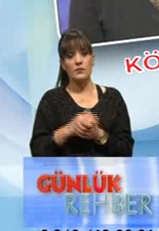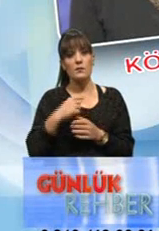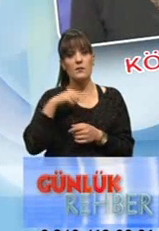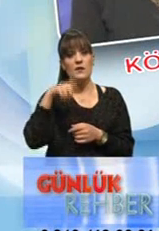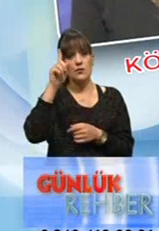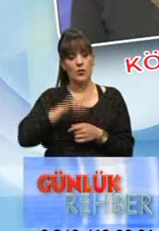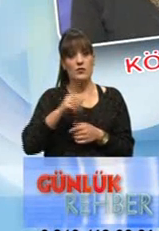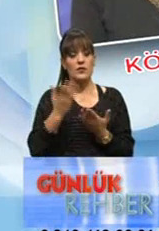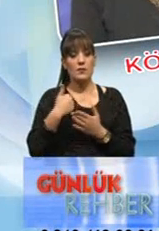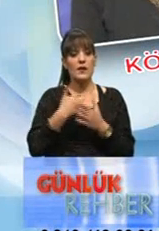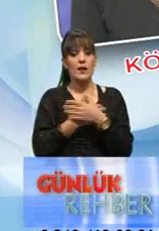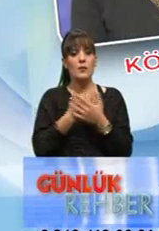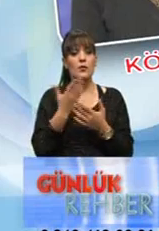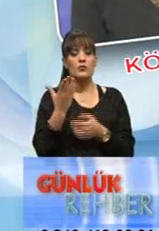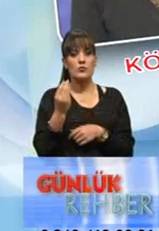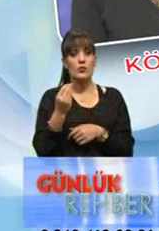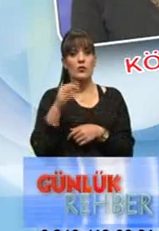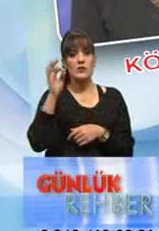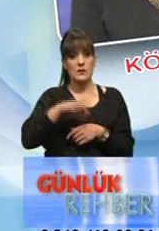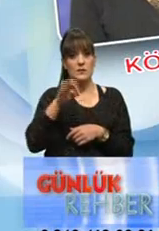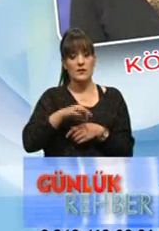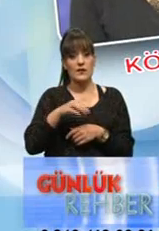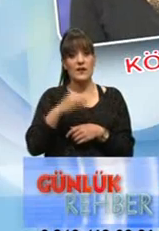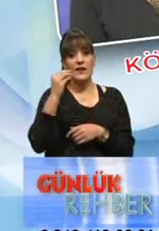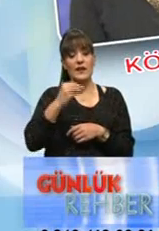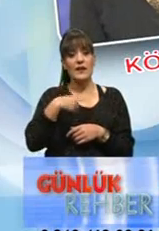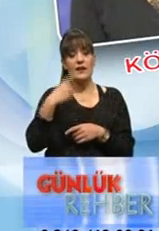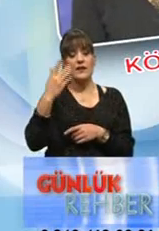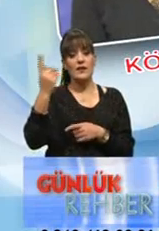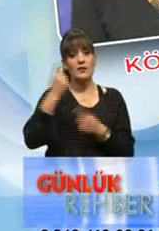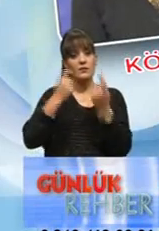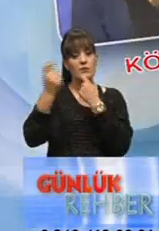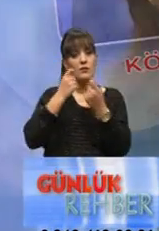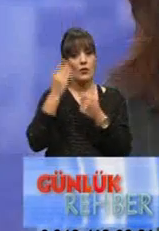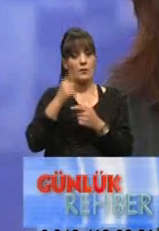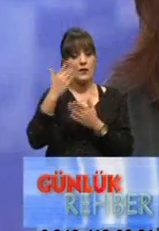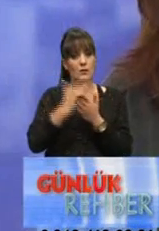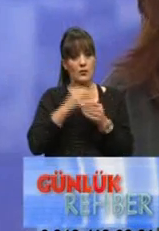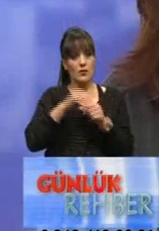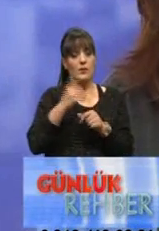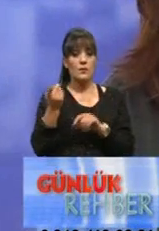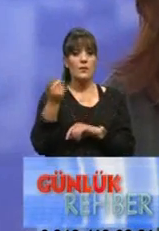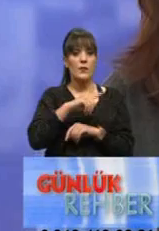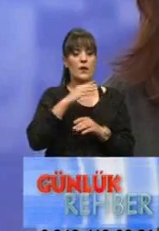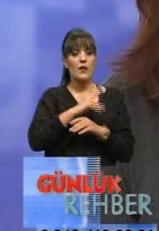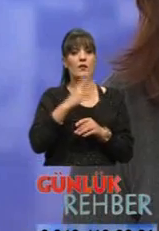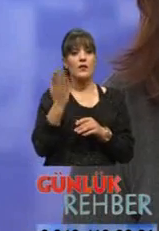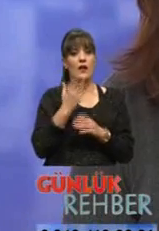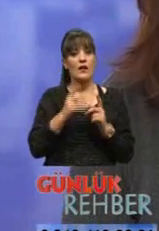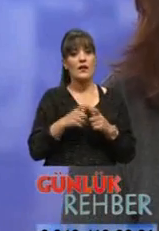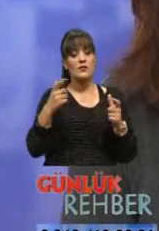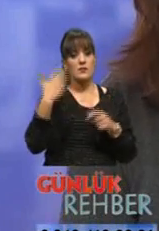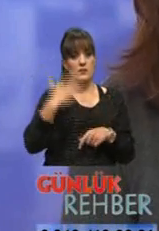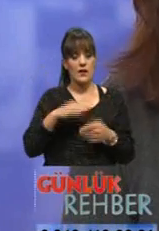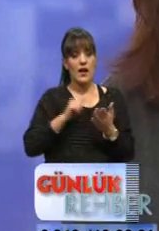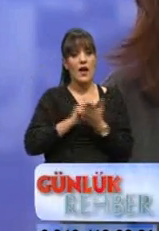Biz öncelikle tabii Kelebek çok şimdiden iyi reaksiyon alan bir yayın ama diğer taraftan daha da geliştirmek